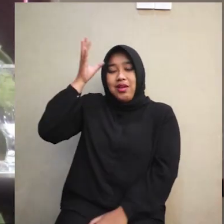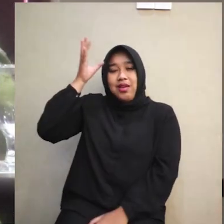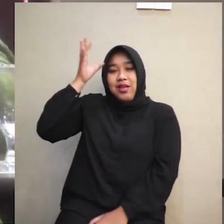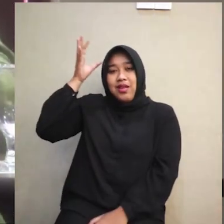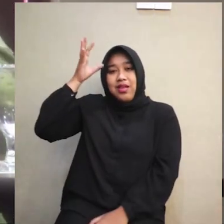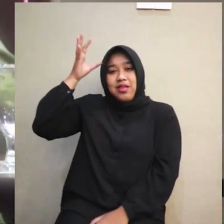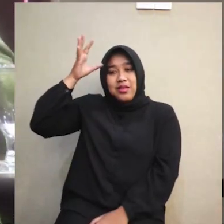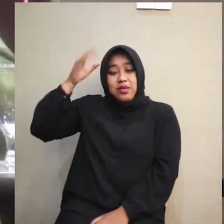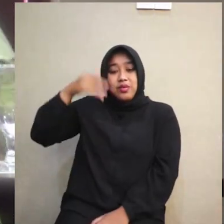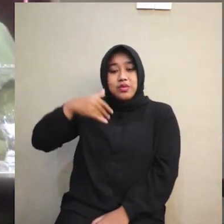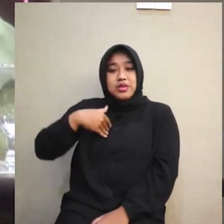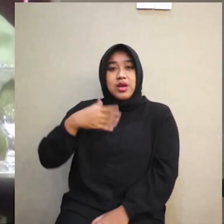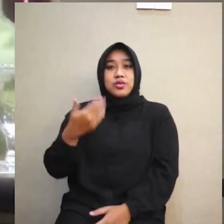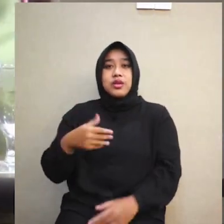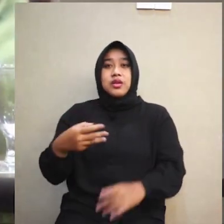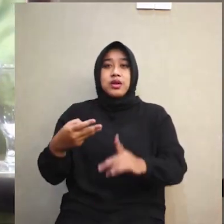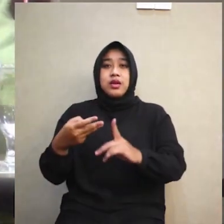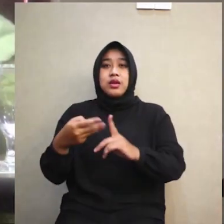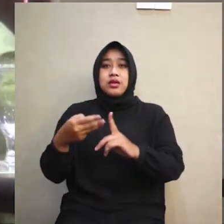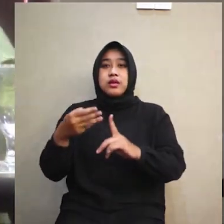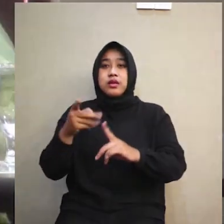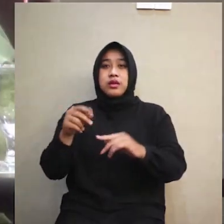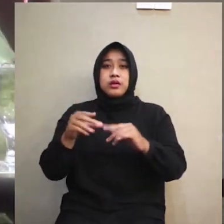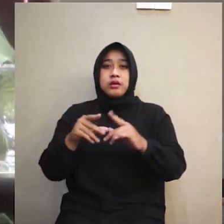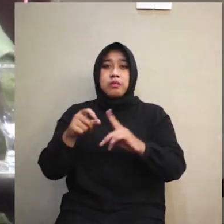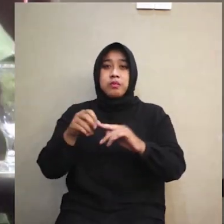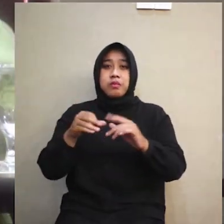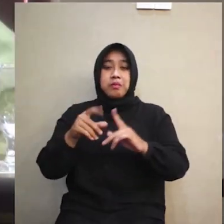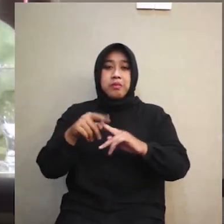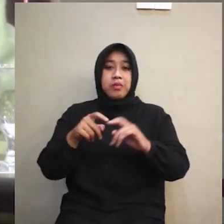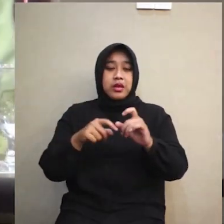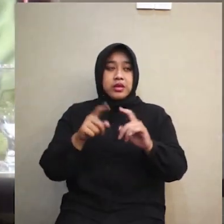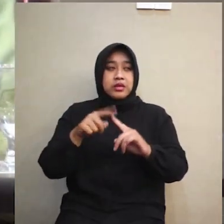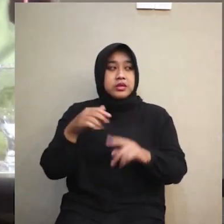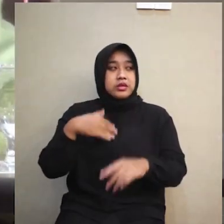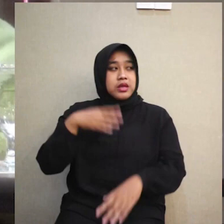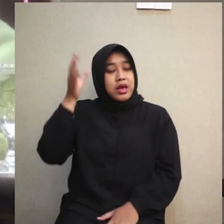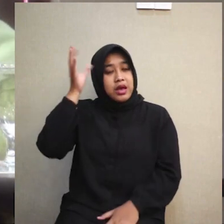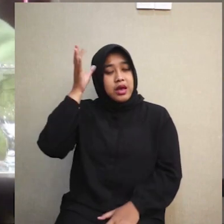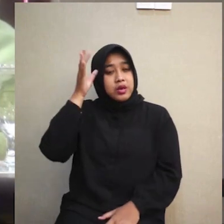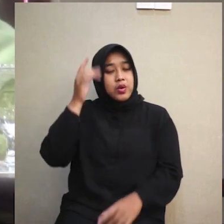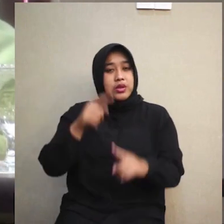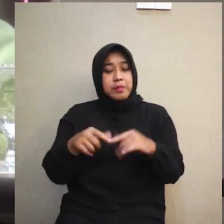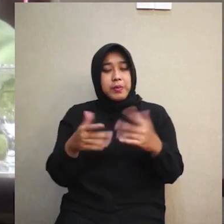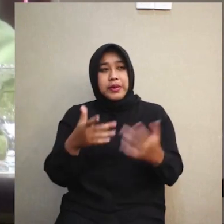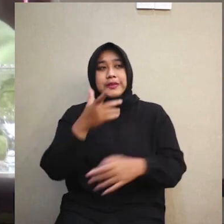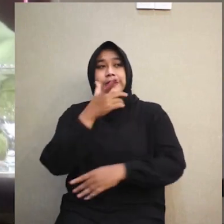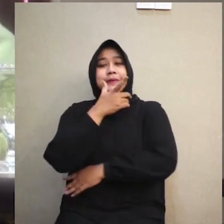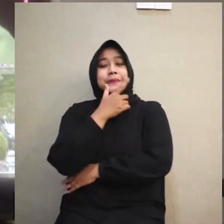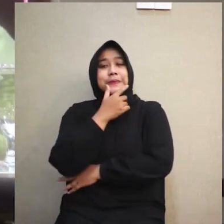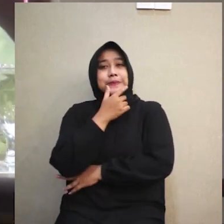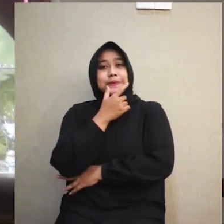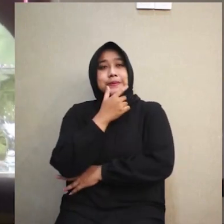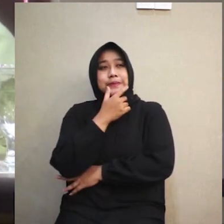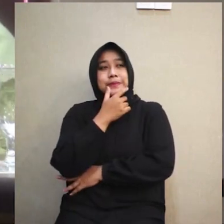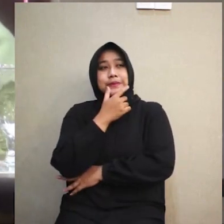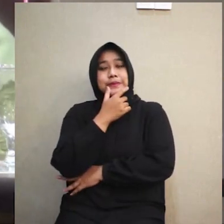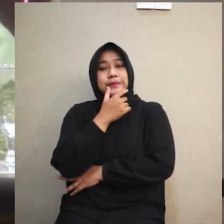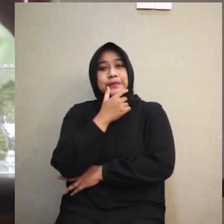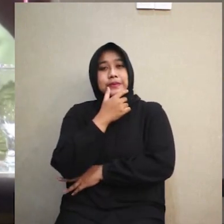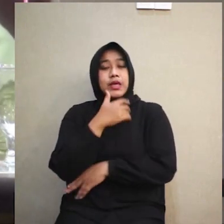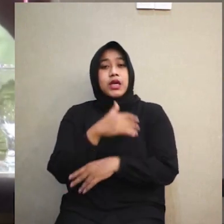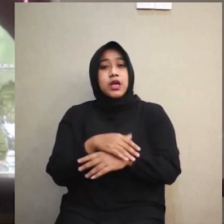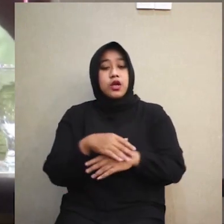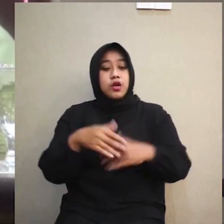sudah dibeli saya juga nggak tahu ya tapi ini ini kemudian ruang